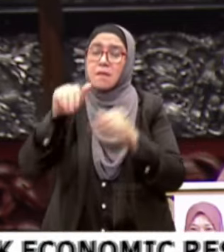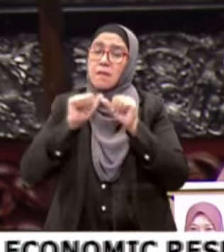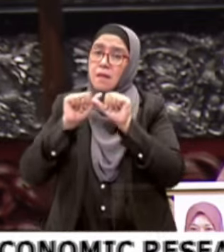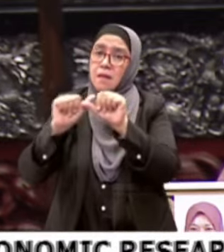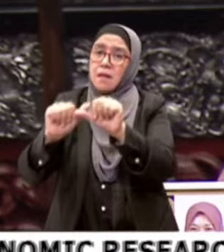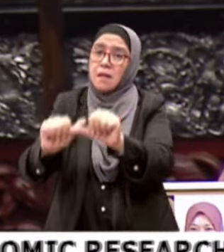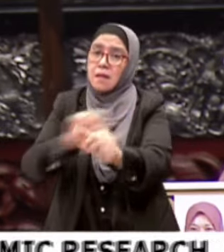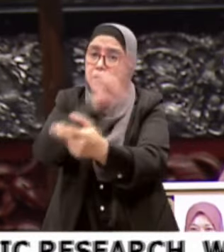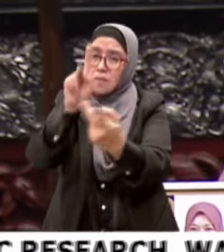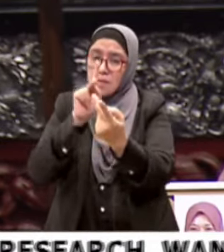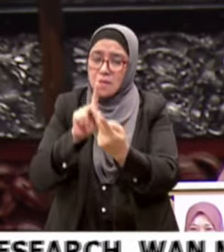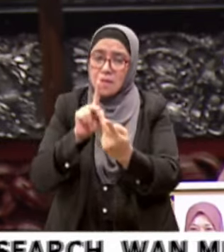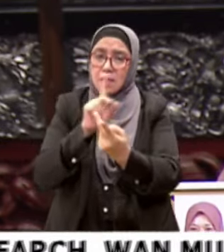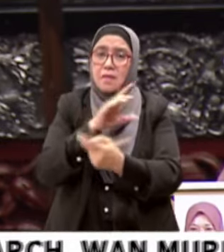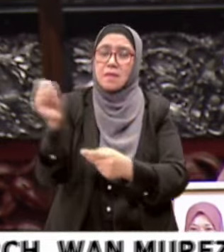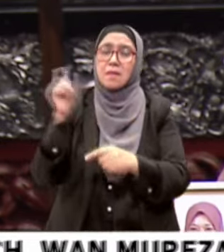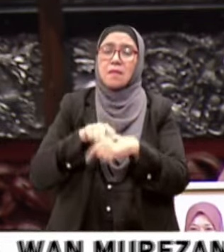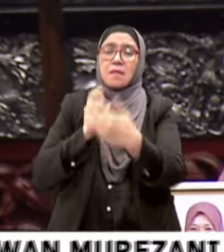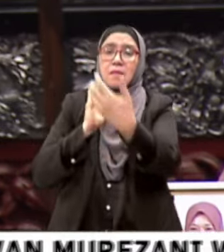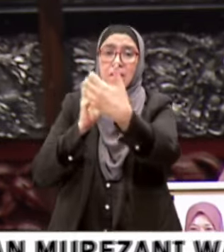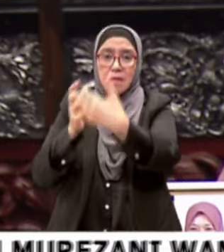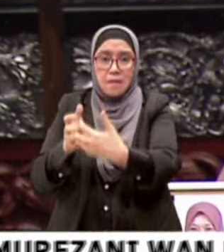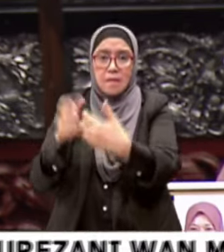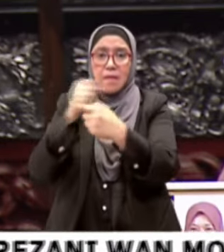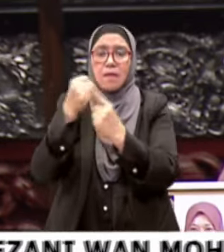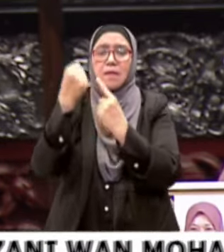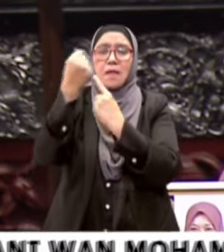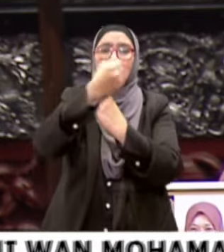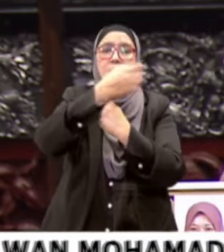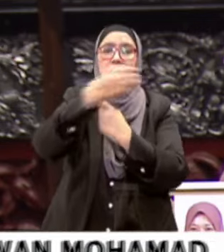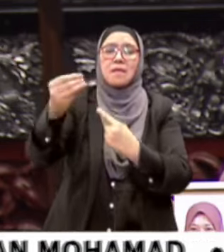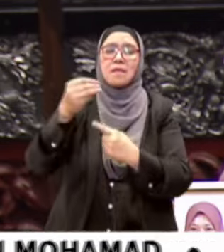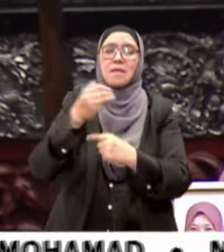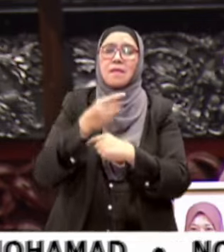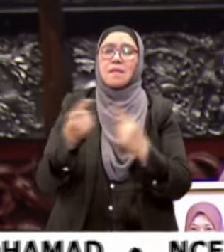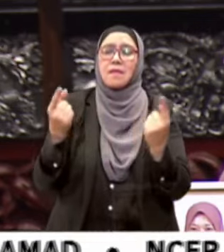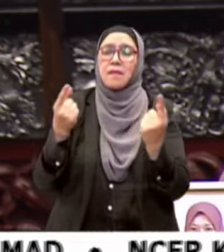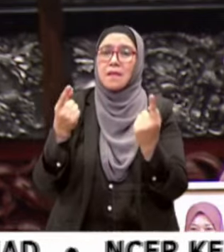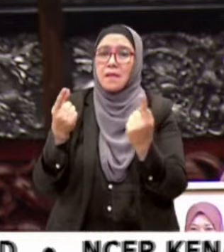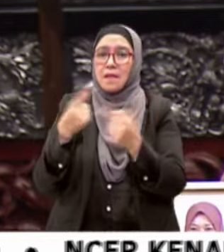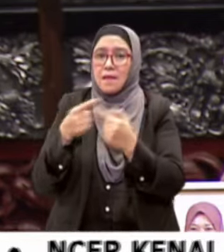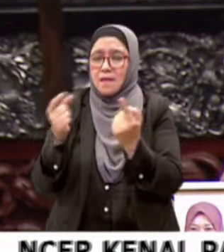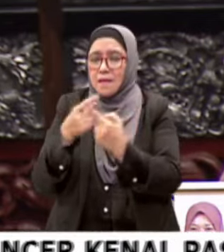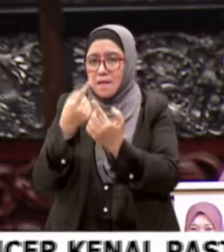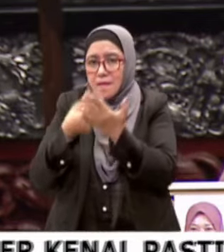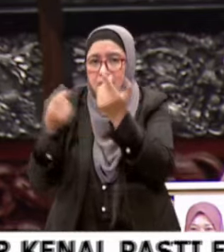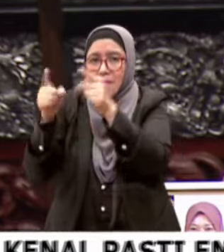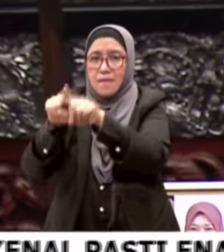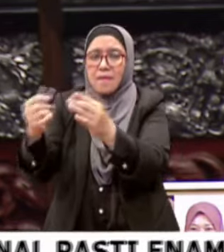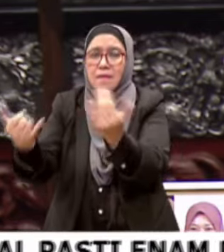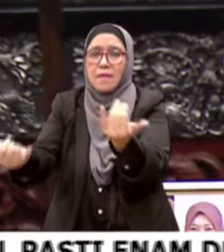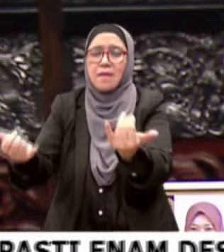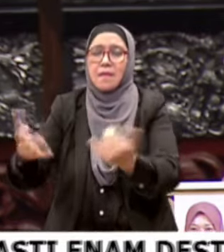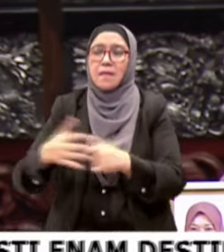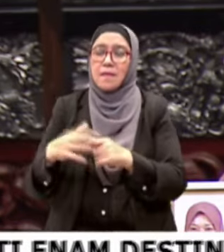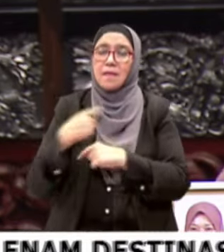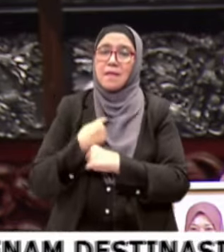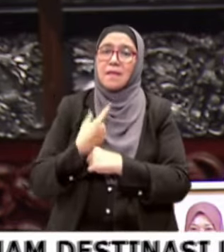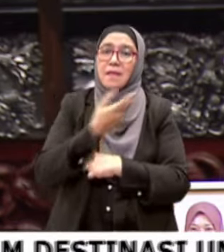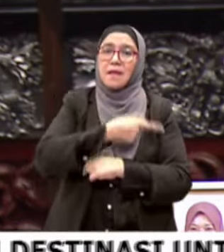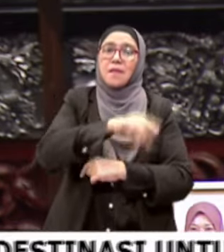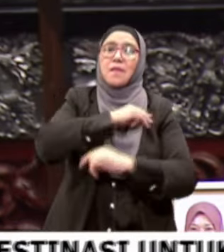mengambil kira situasi atau keadaan terkini selain daripada peraturan dan kementerian komunikasi dan